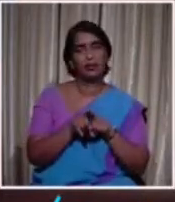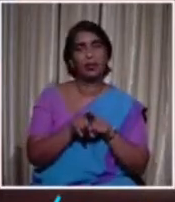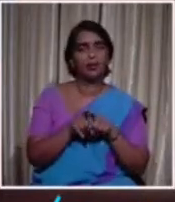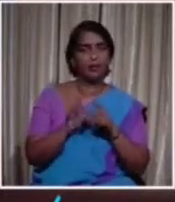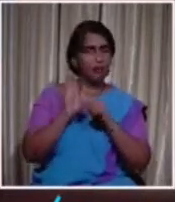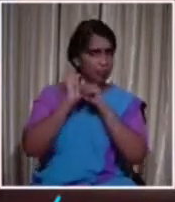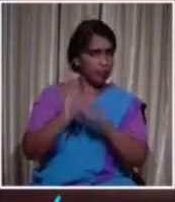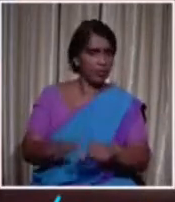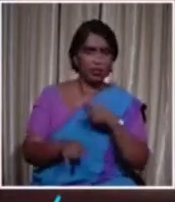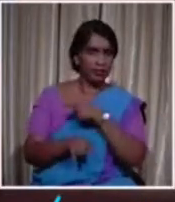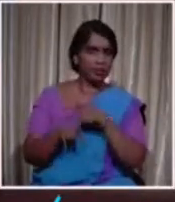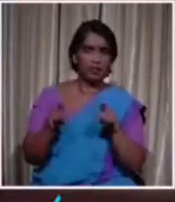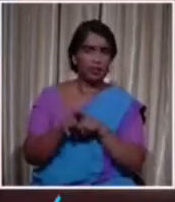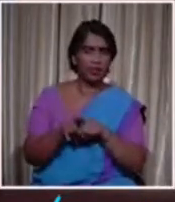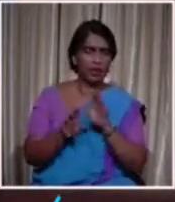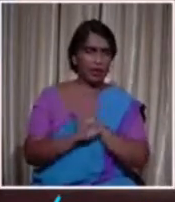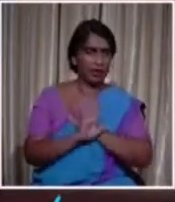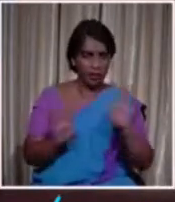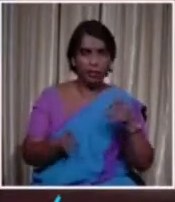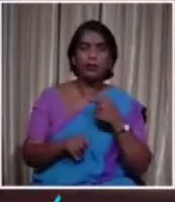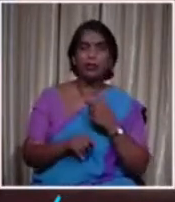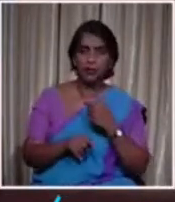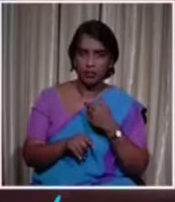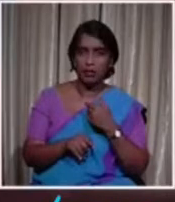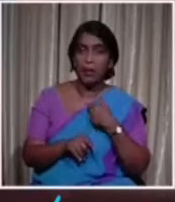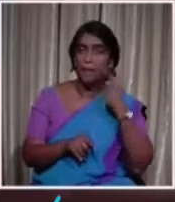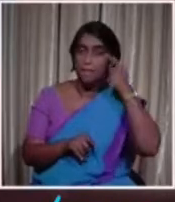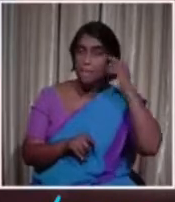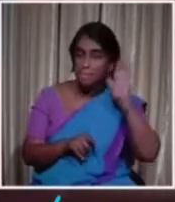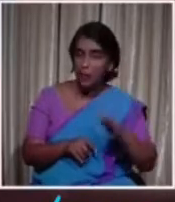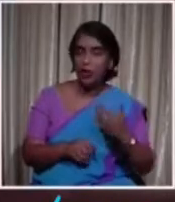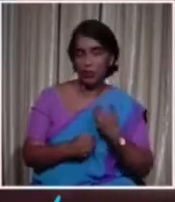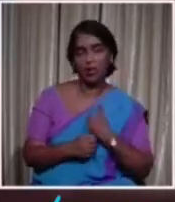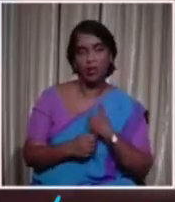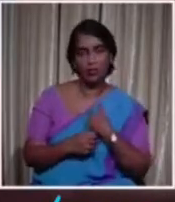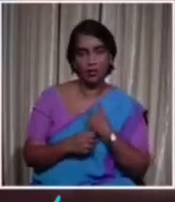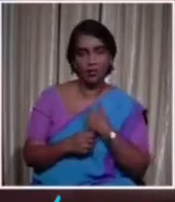හානියක් කරනු නැතයි කියලා කියන බලාපොරොත්තු අපි ඉන්නවා